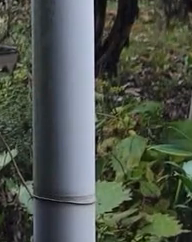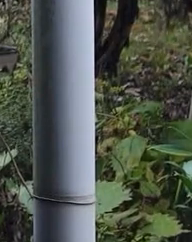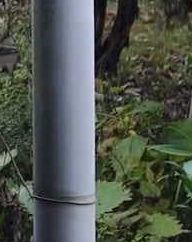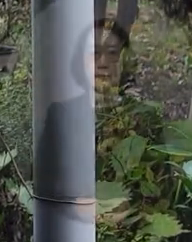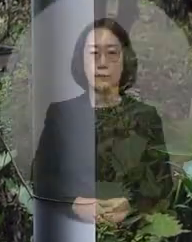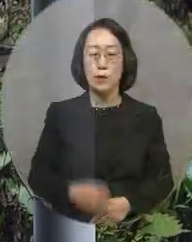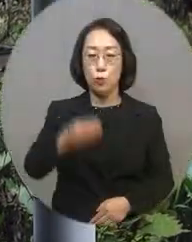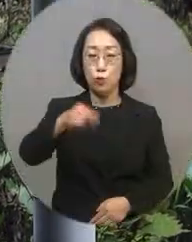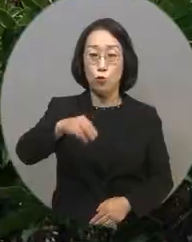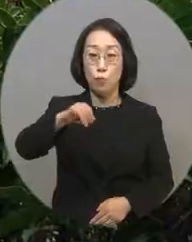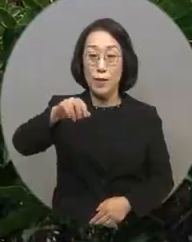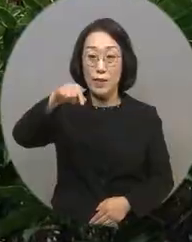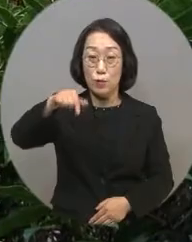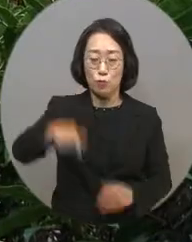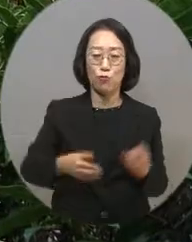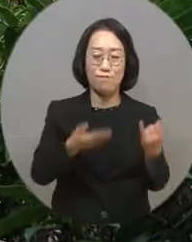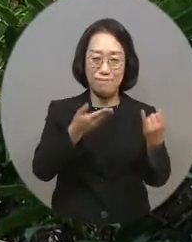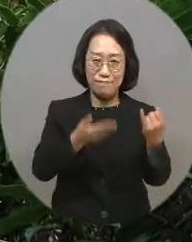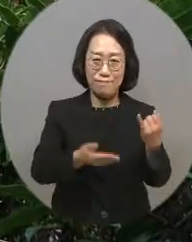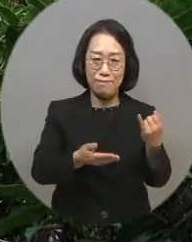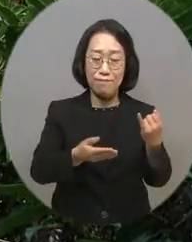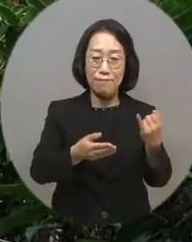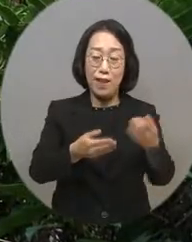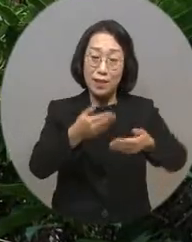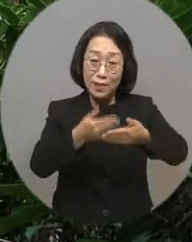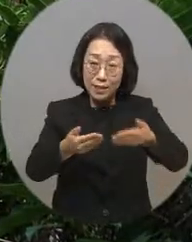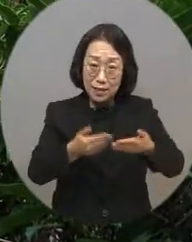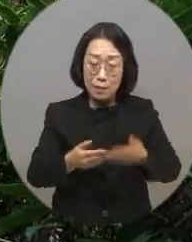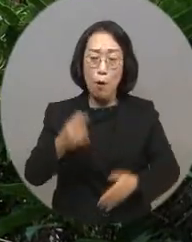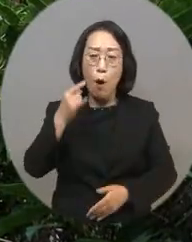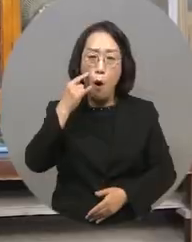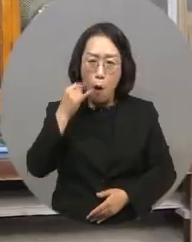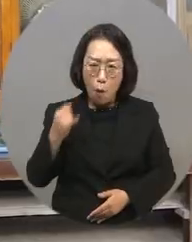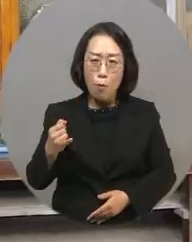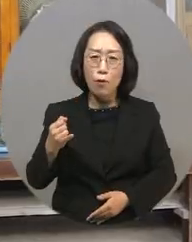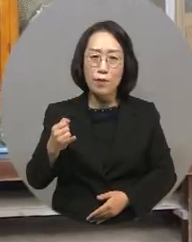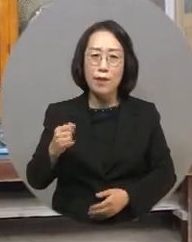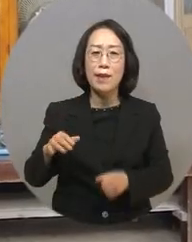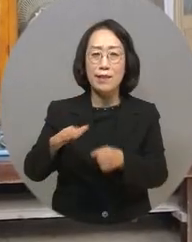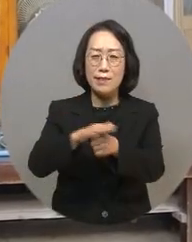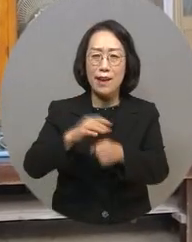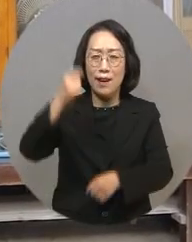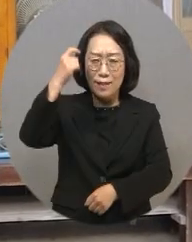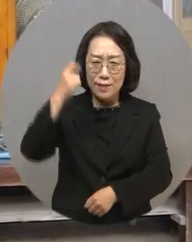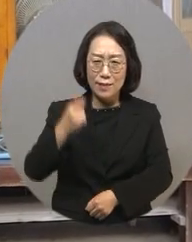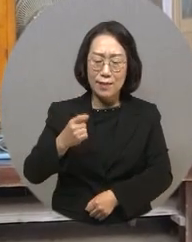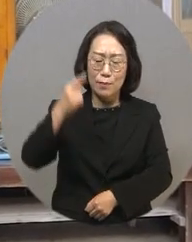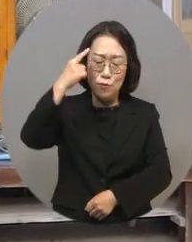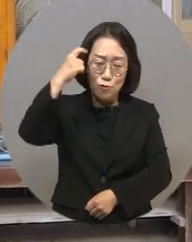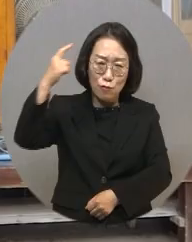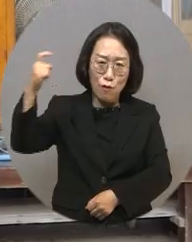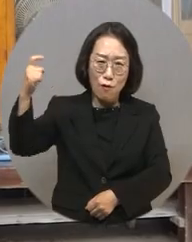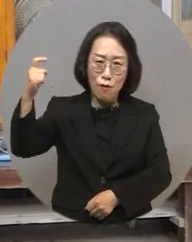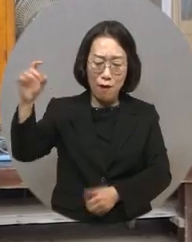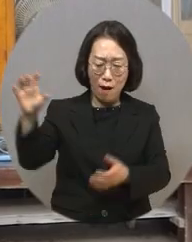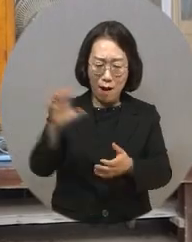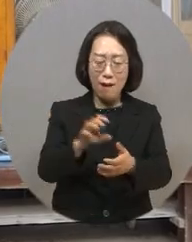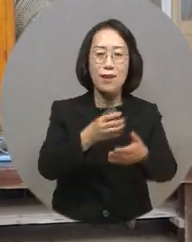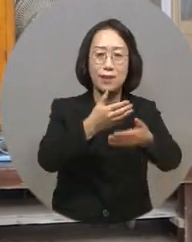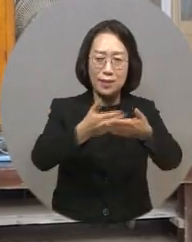류미숙 작가의 작품은 어머님의 따뜻한 손길과 사랑이 담긴 소중한 기억들을 화폭에